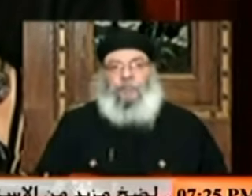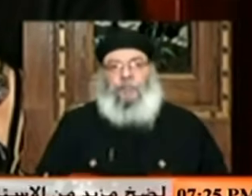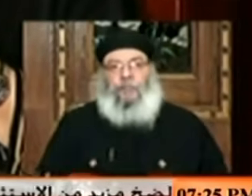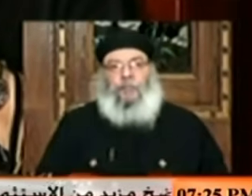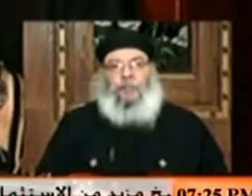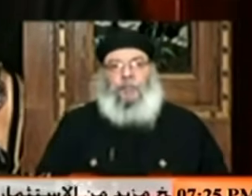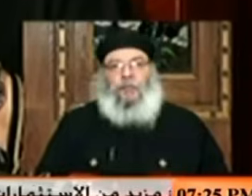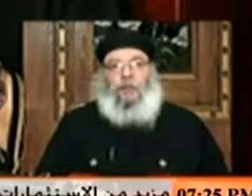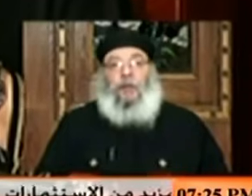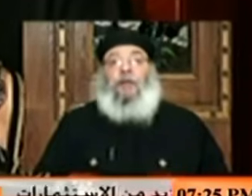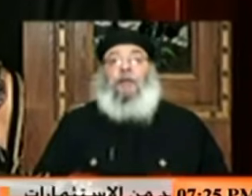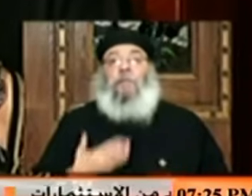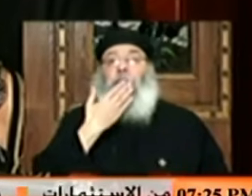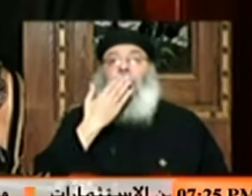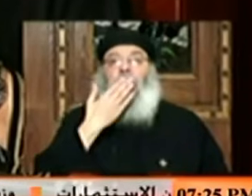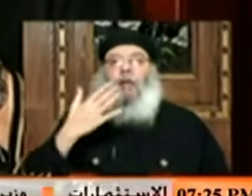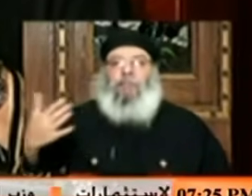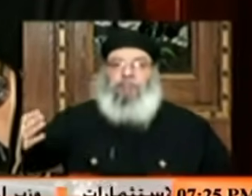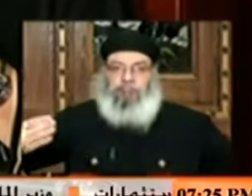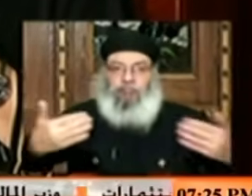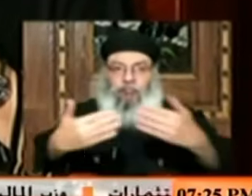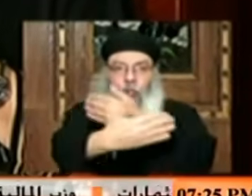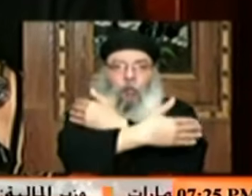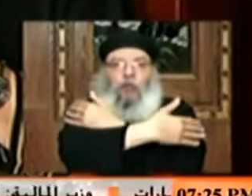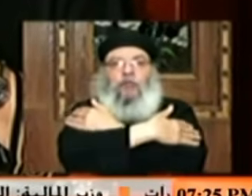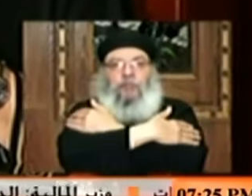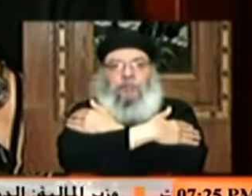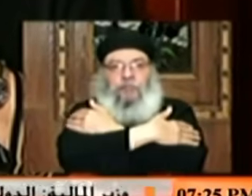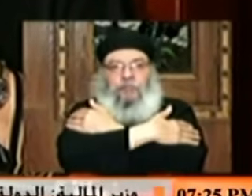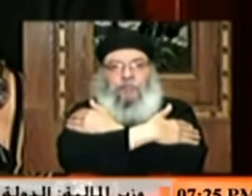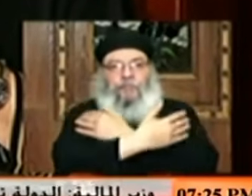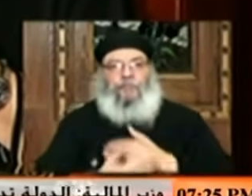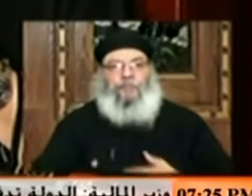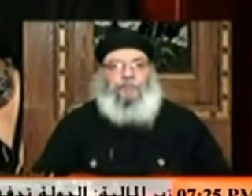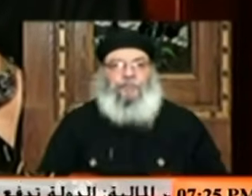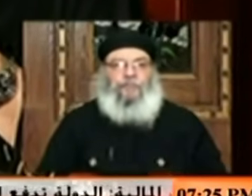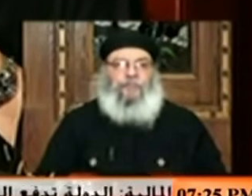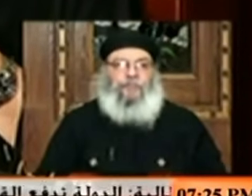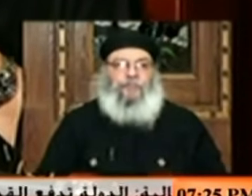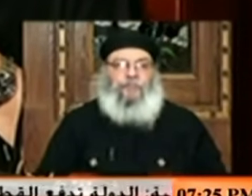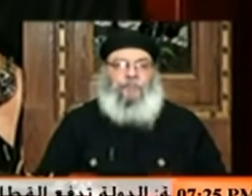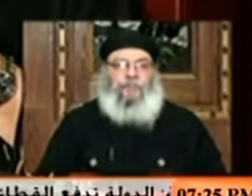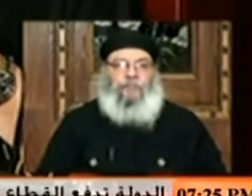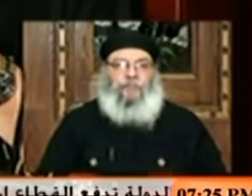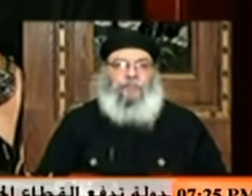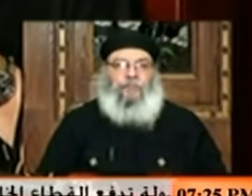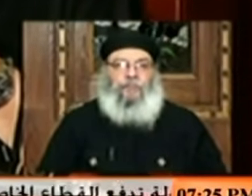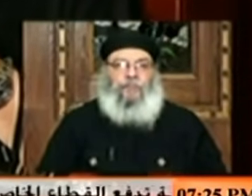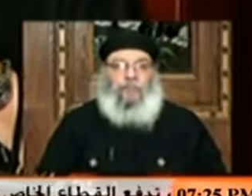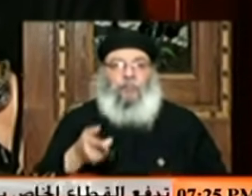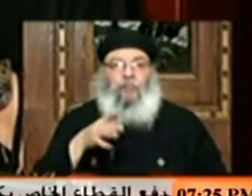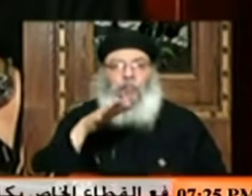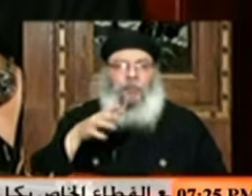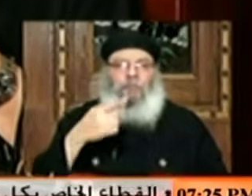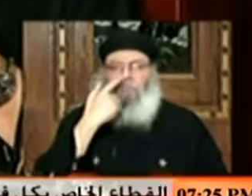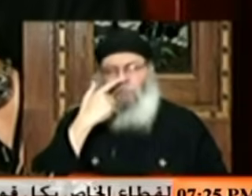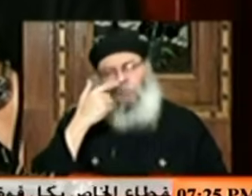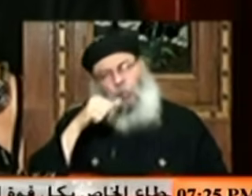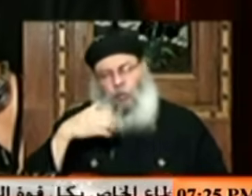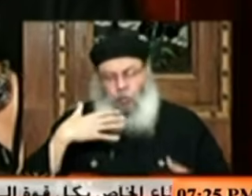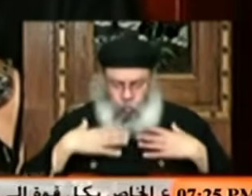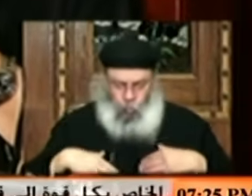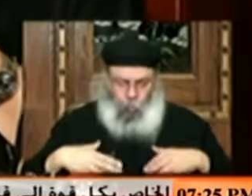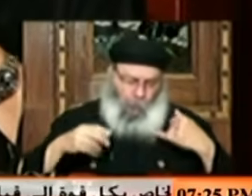نشوف ابوه ياخده في حضنه ياخده في حضنه برغم ممكن كانت رائحته وحشه